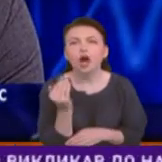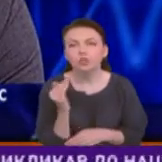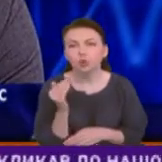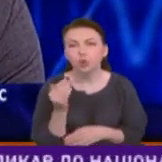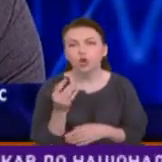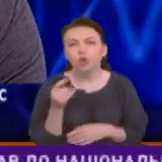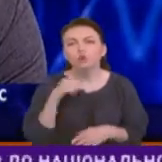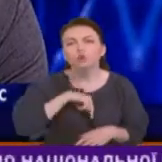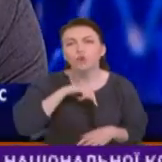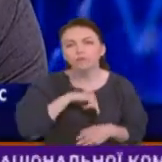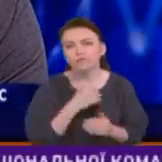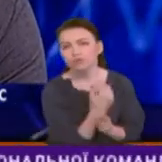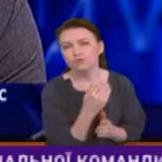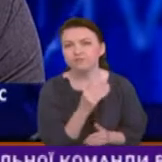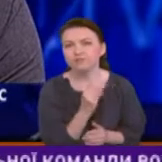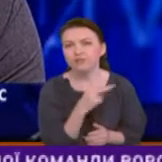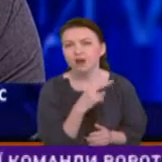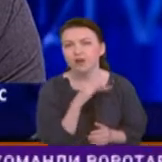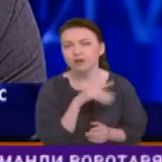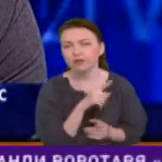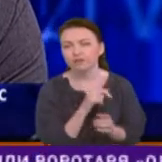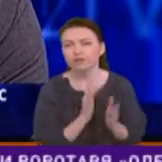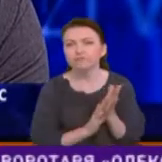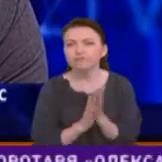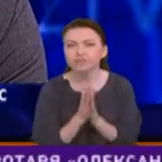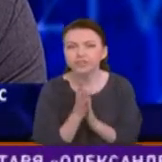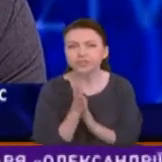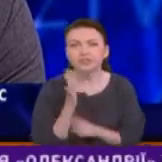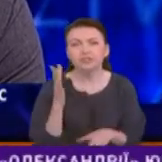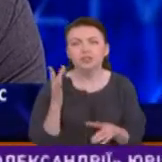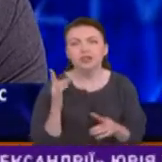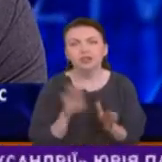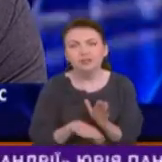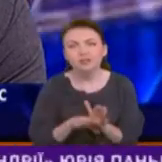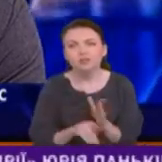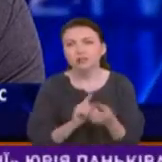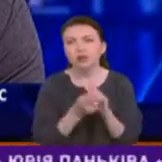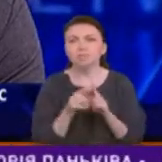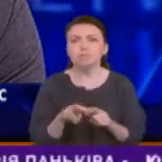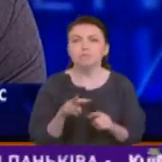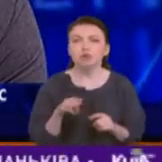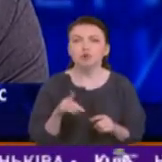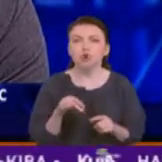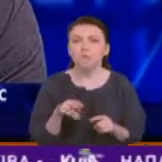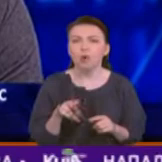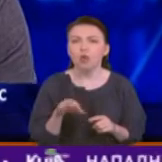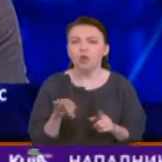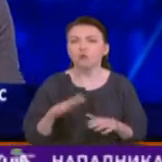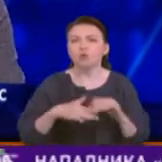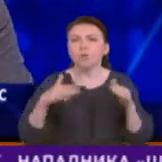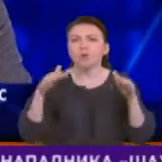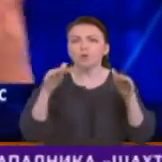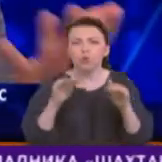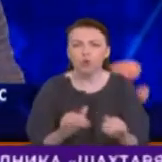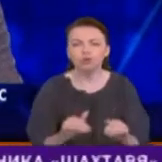безпосередньо патріарха Філарета. Справді, виріс від ченця, став митрополитом, рукоположені і т.д. Ми не говоримо про те,